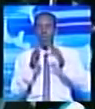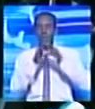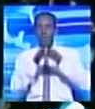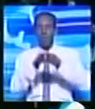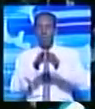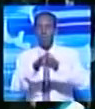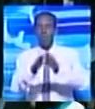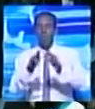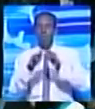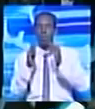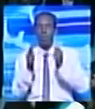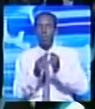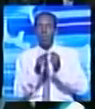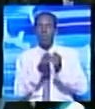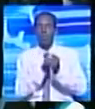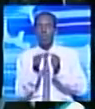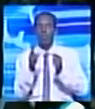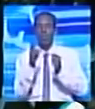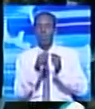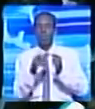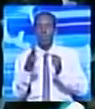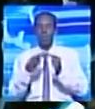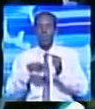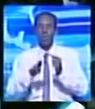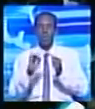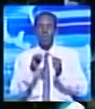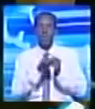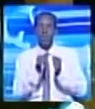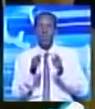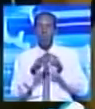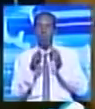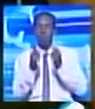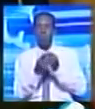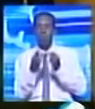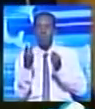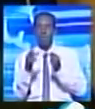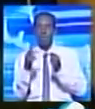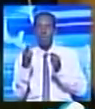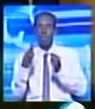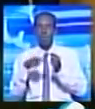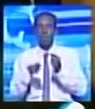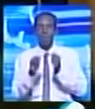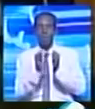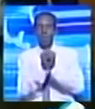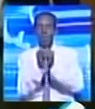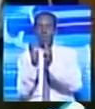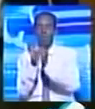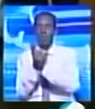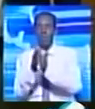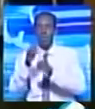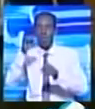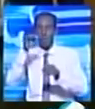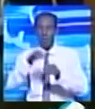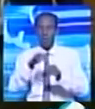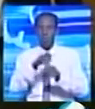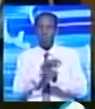où transite la majeure partie de l'aide humanitaire. Une résolution rédigée par le Royaume-Uni, adoptée par les 15 membres du Conseil,